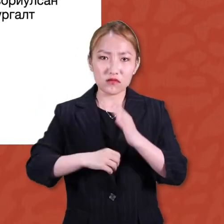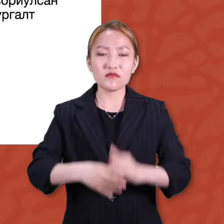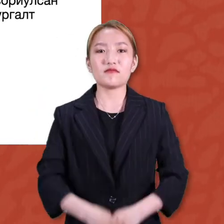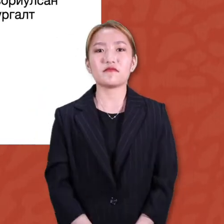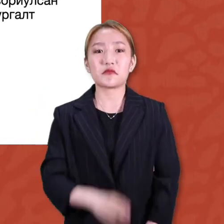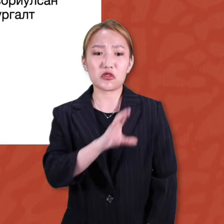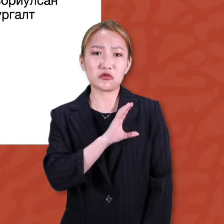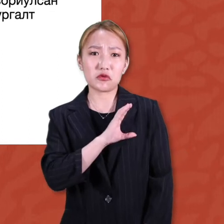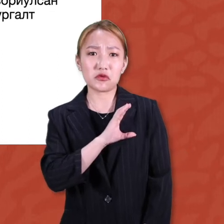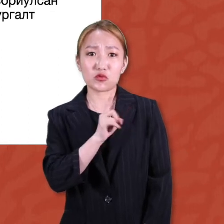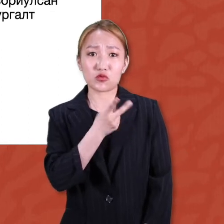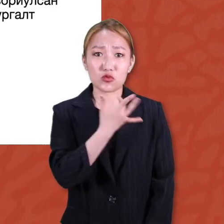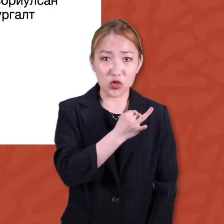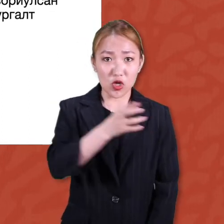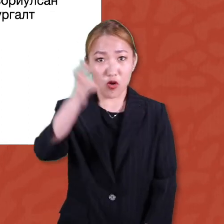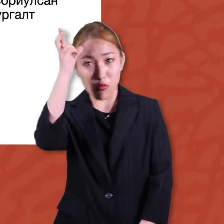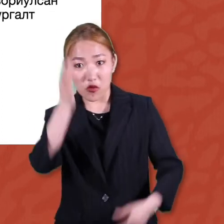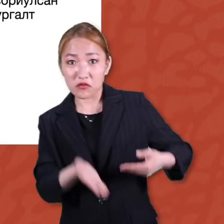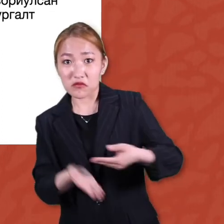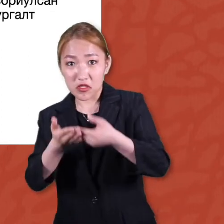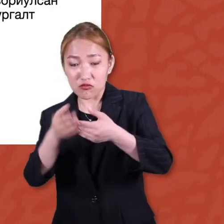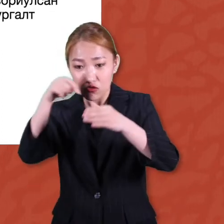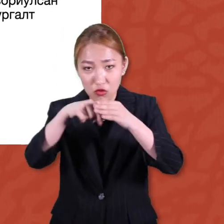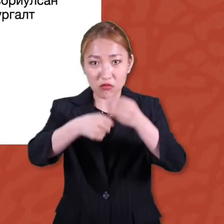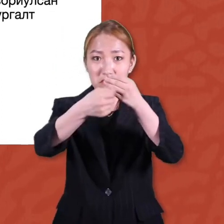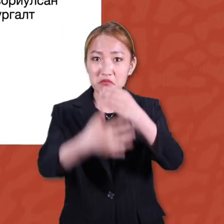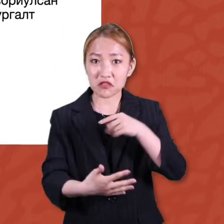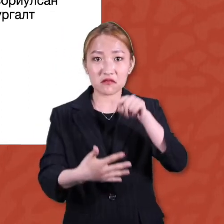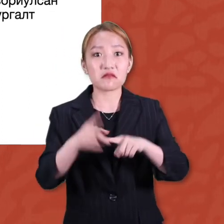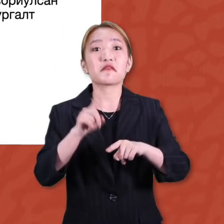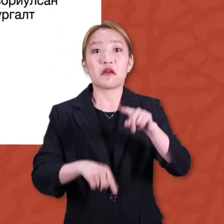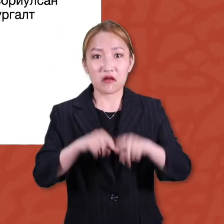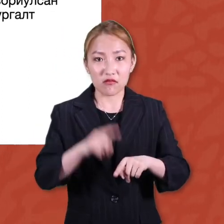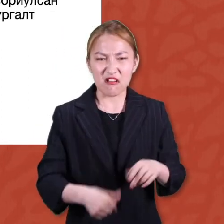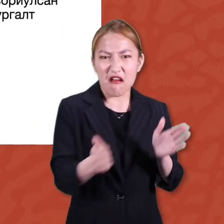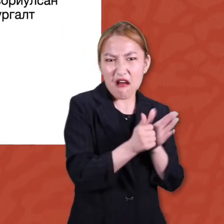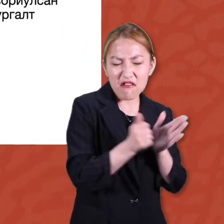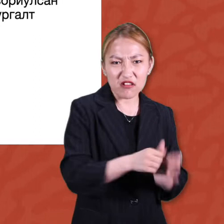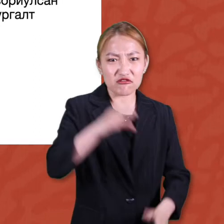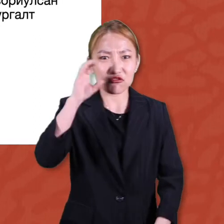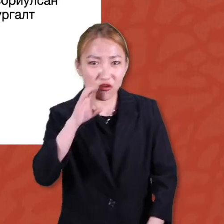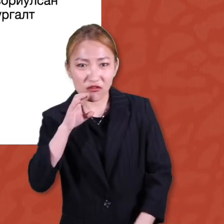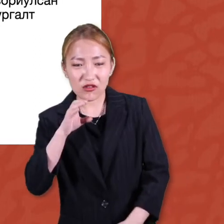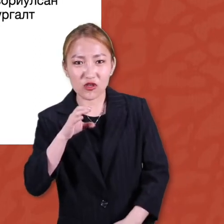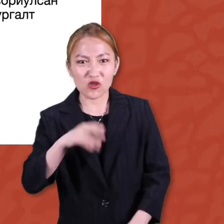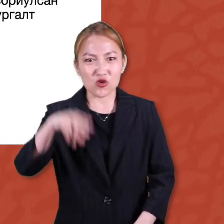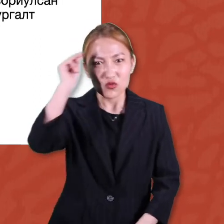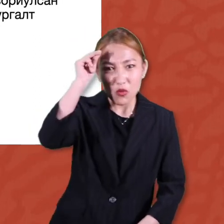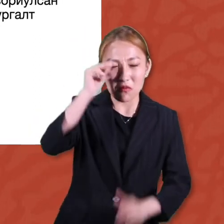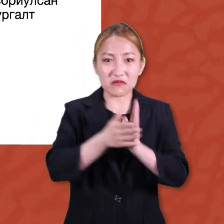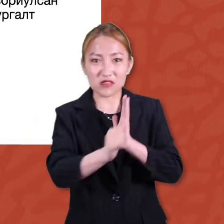Сэтгэл зүйн болон боловсролын дэмжлэгт дараах зүйлс багтдаг. Авиас сонирхол, суралцах чадвар эсвэл сэтгэл